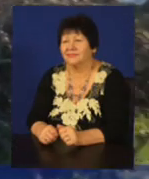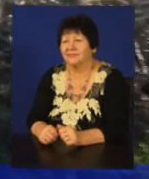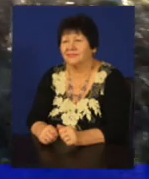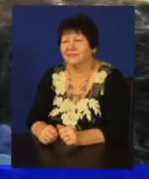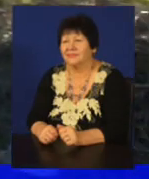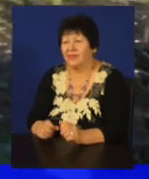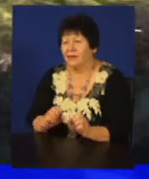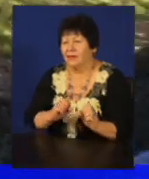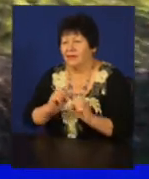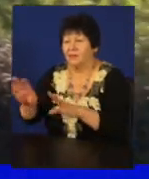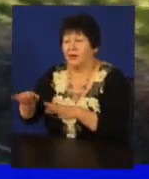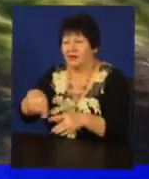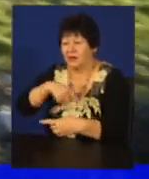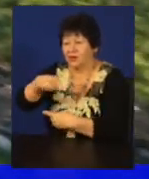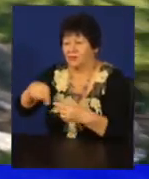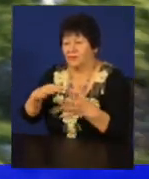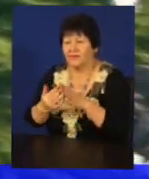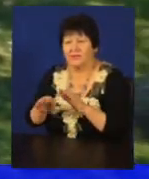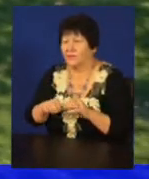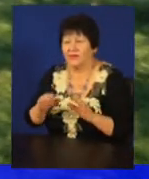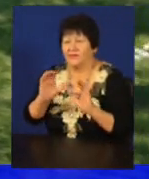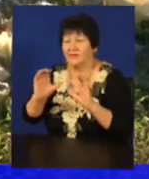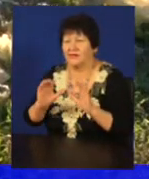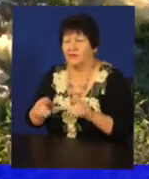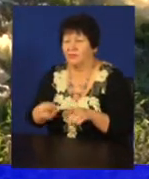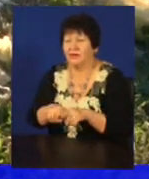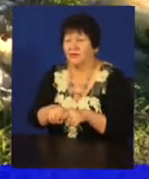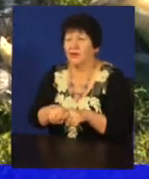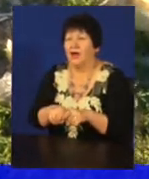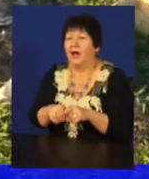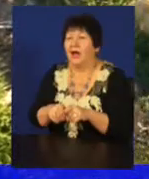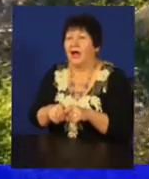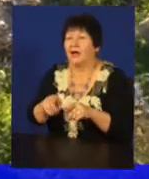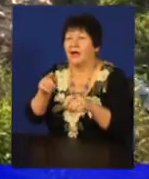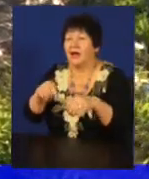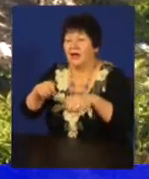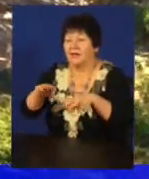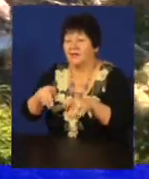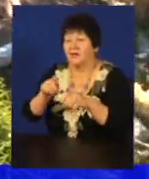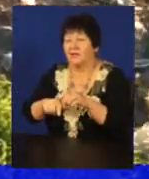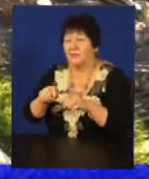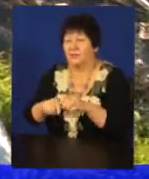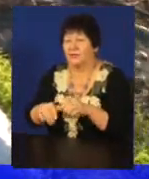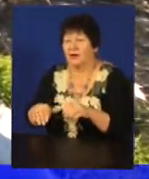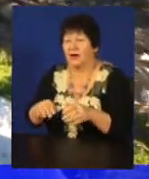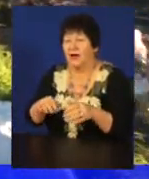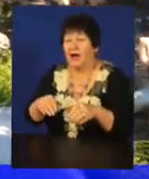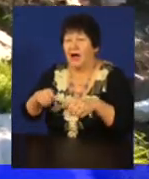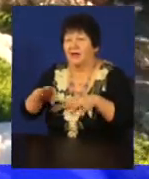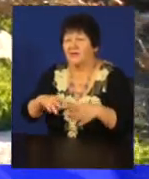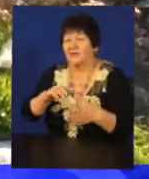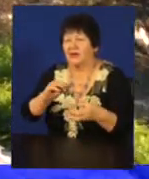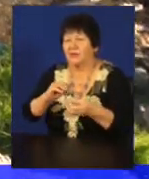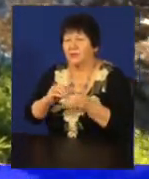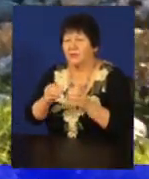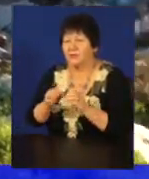Da. Aruncarea gunoiului în jurul satului nu este legitimă. Pentru a soluționa problema, e nevoie ca deșeurile menajere din satul Bogdanovca Nouă să